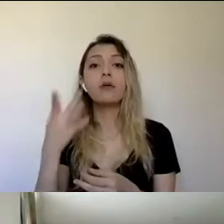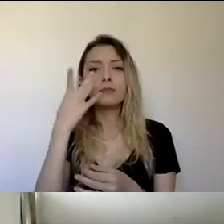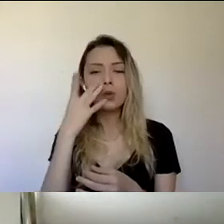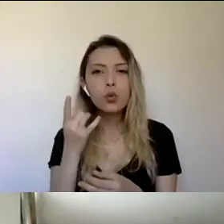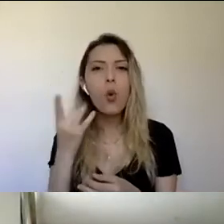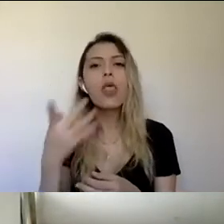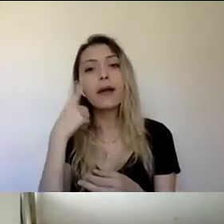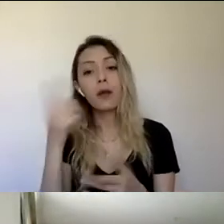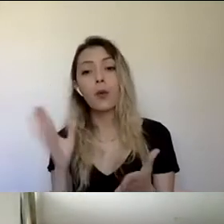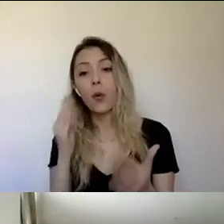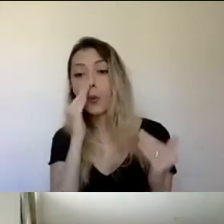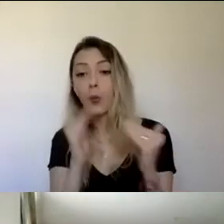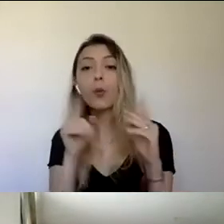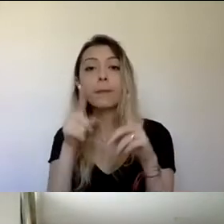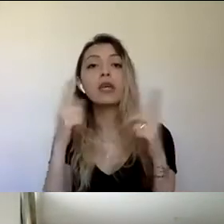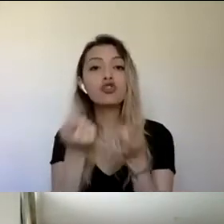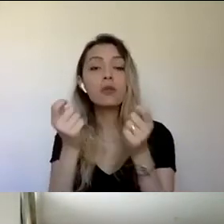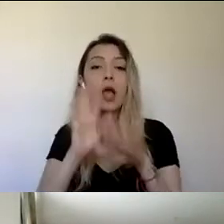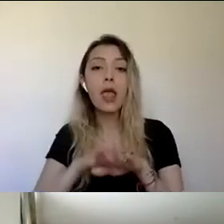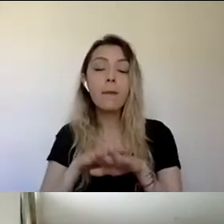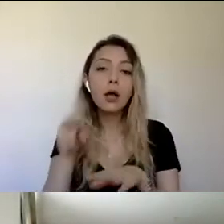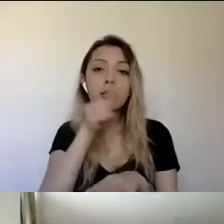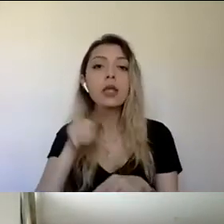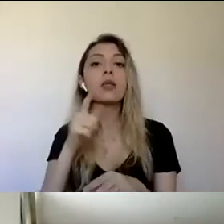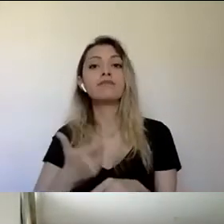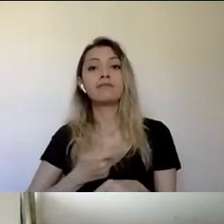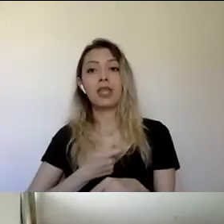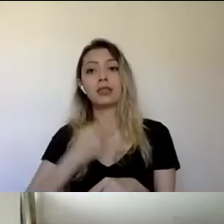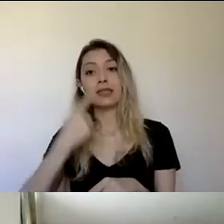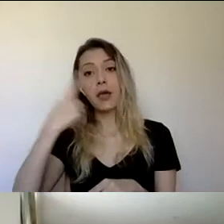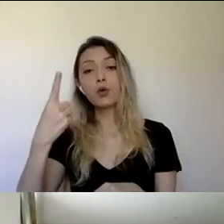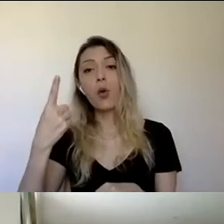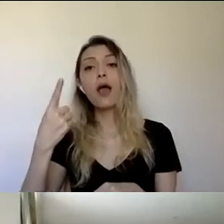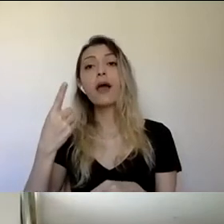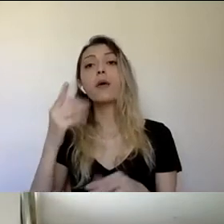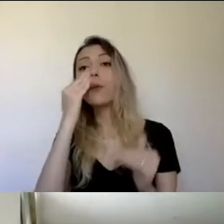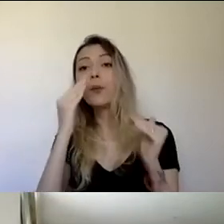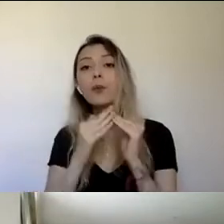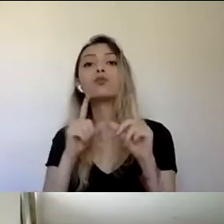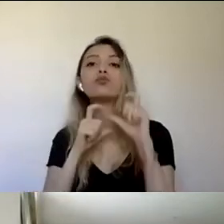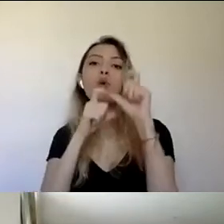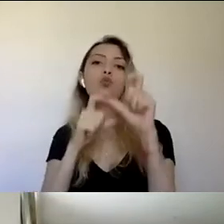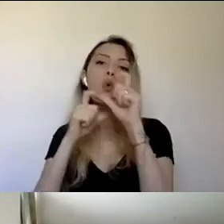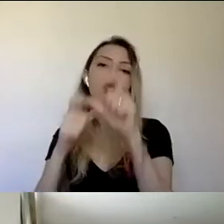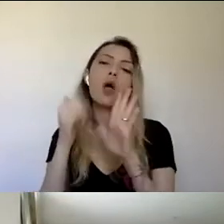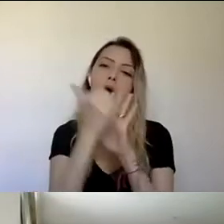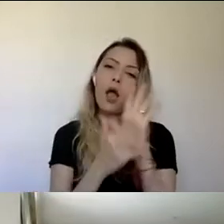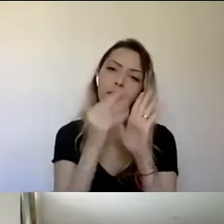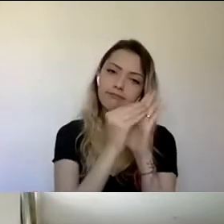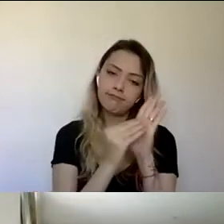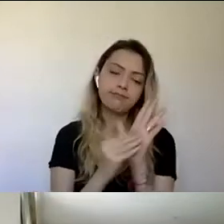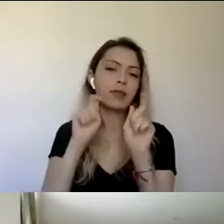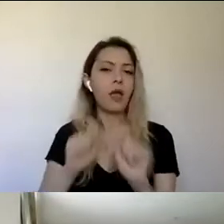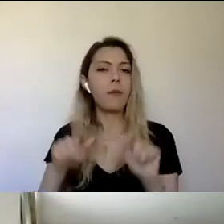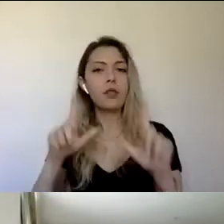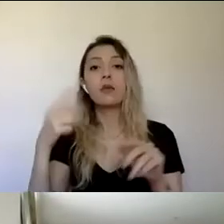burada yasaya dayanan sorular sormuş olacaksınız aslında. O yüzden de bu şeffaflık